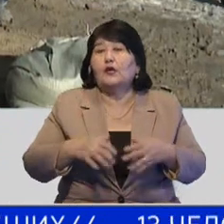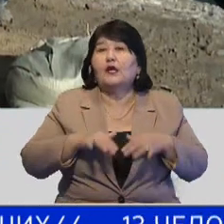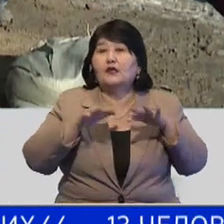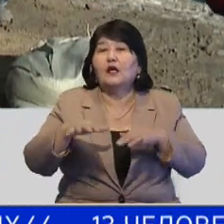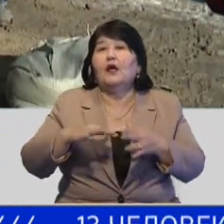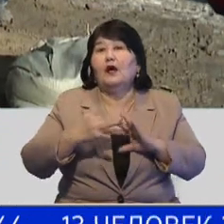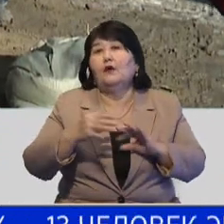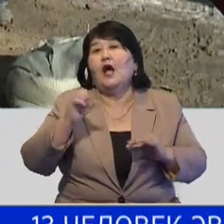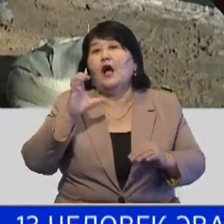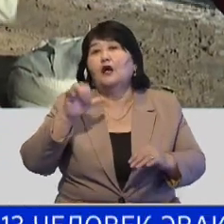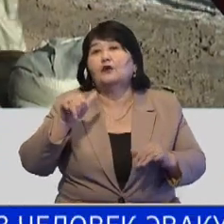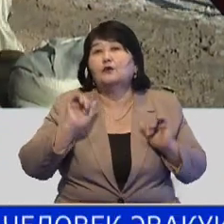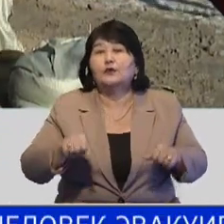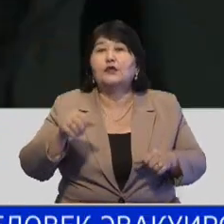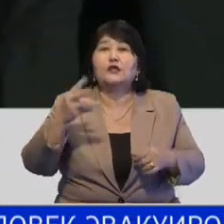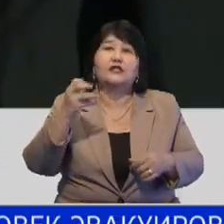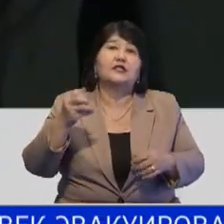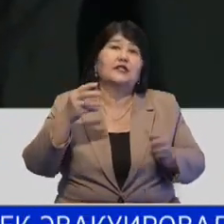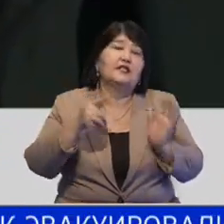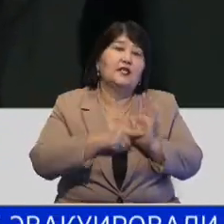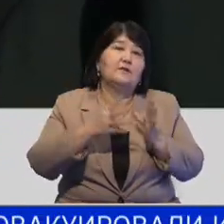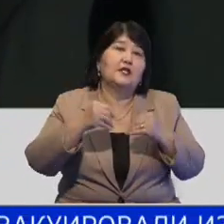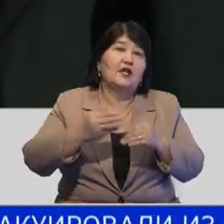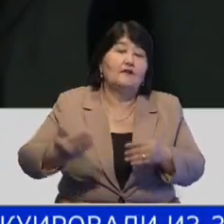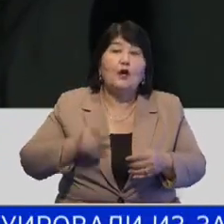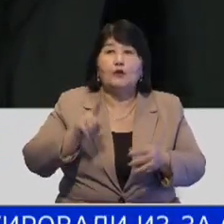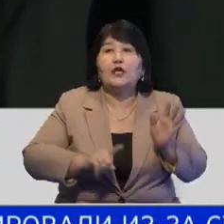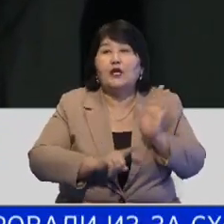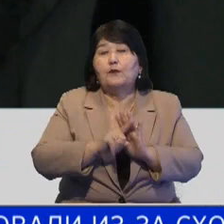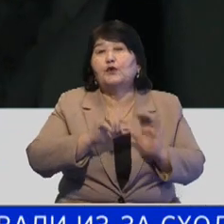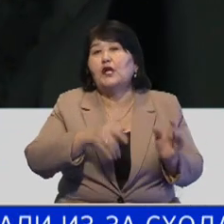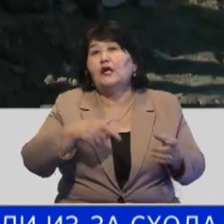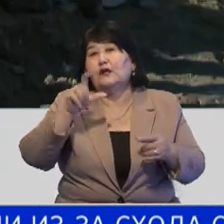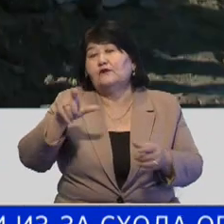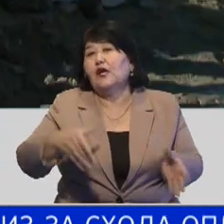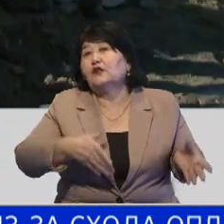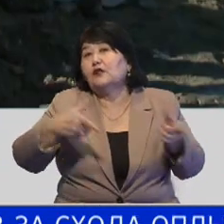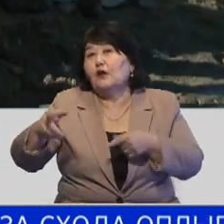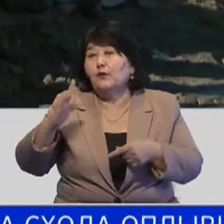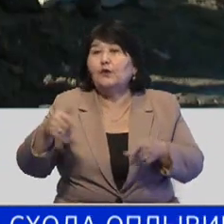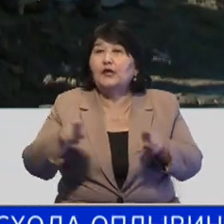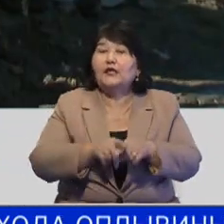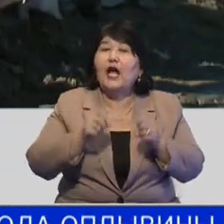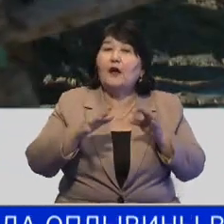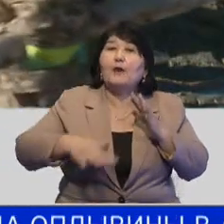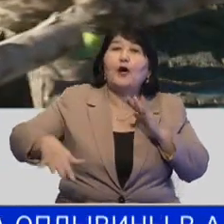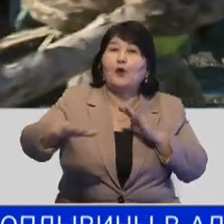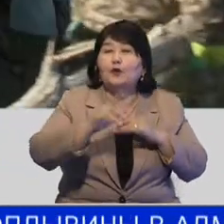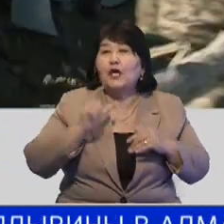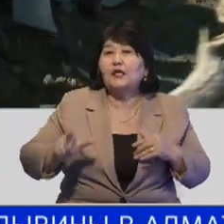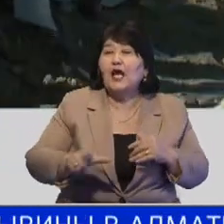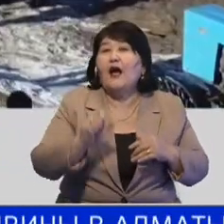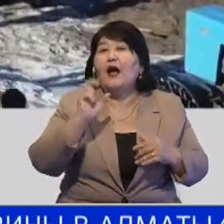аула ахсу Где проживает 330 семей Спасатели первым делом приступают к эвакуации людей по области 29 опасных участков вдоль Дарьи